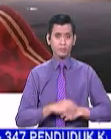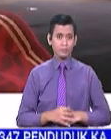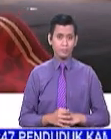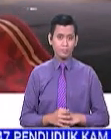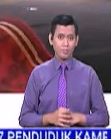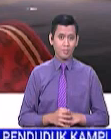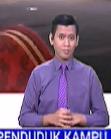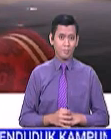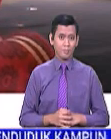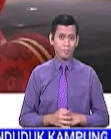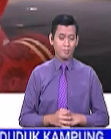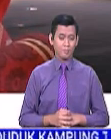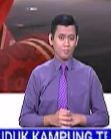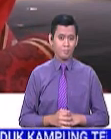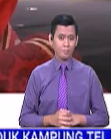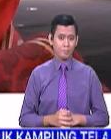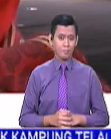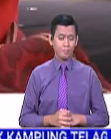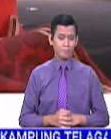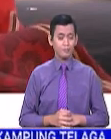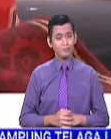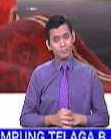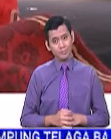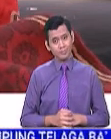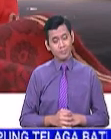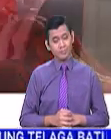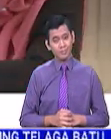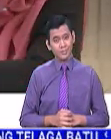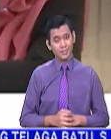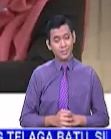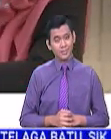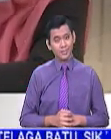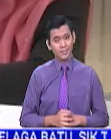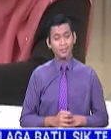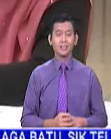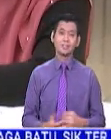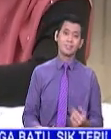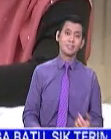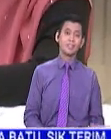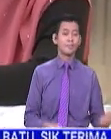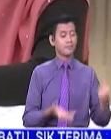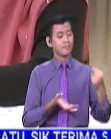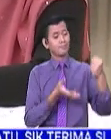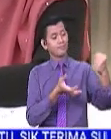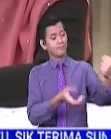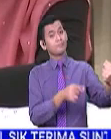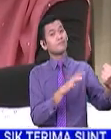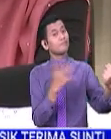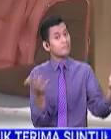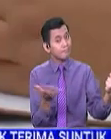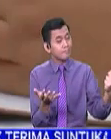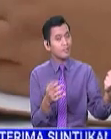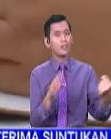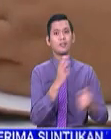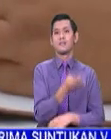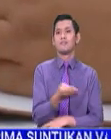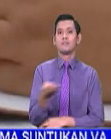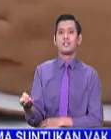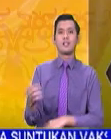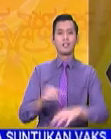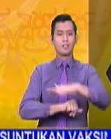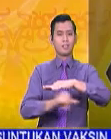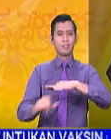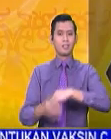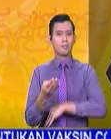ya orang amalkanlah loh antara bantuannya disampaikan adalah barangan keperluan